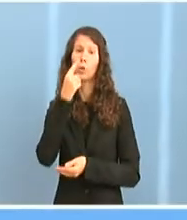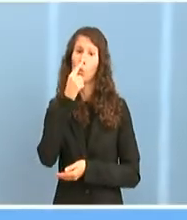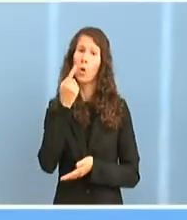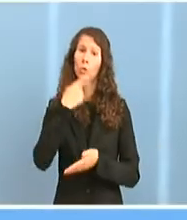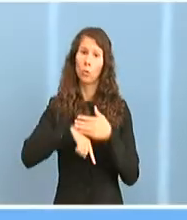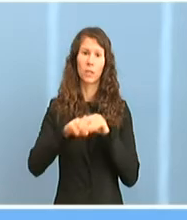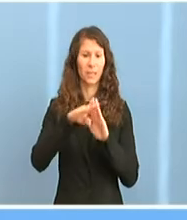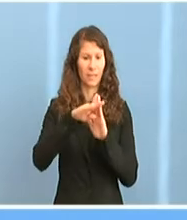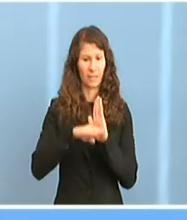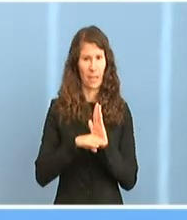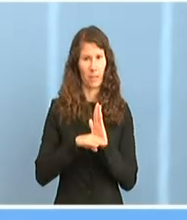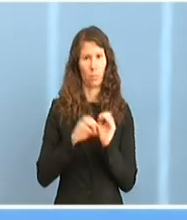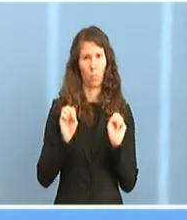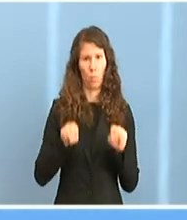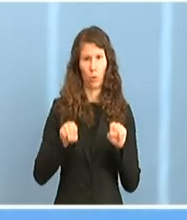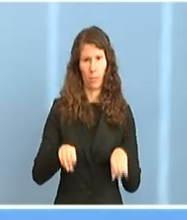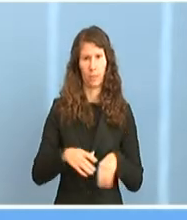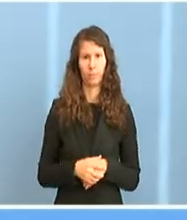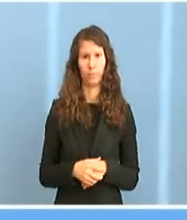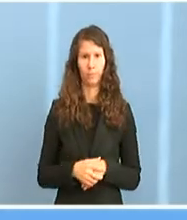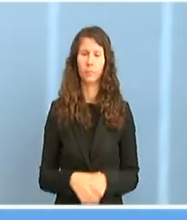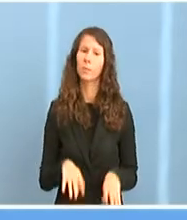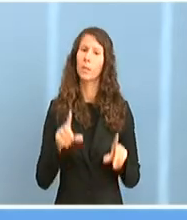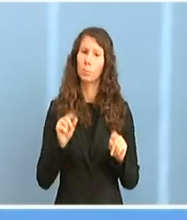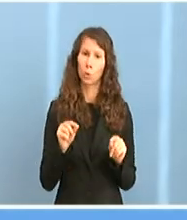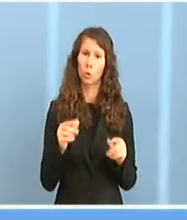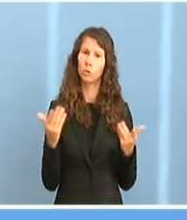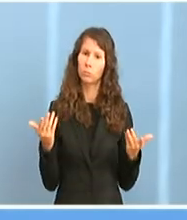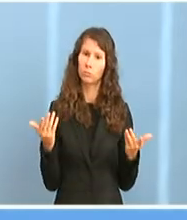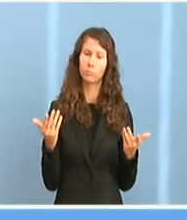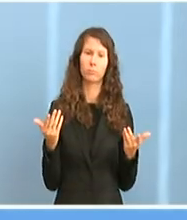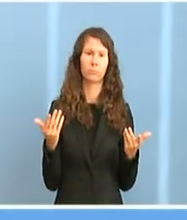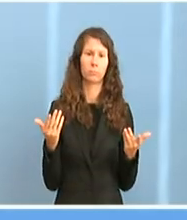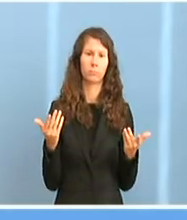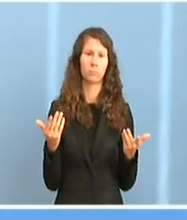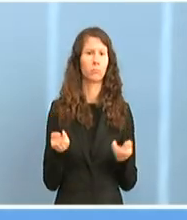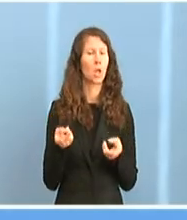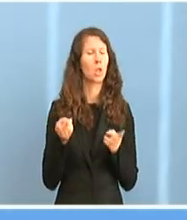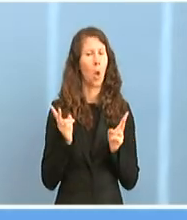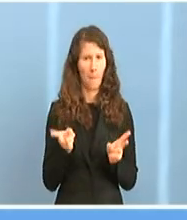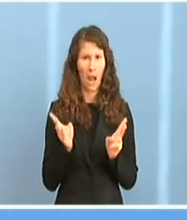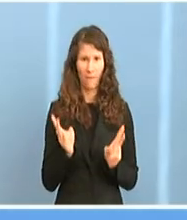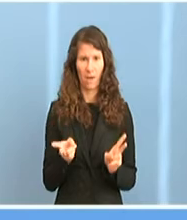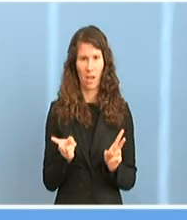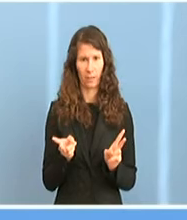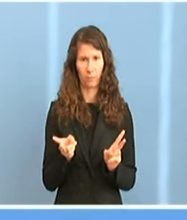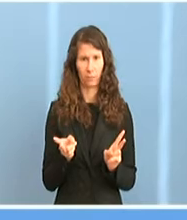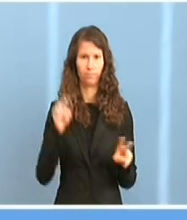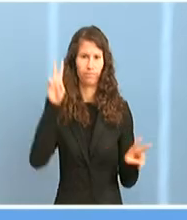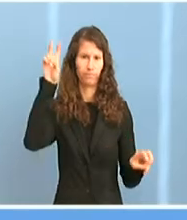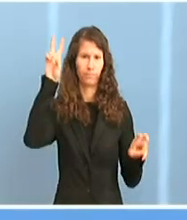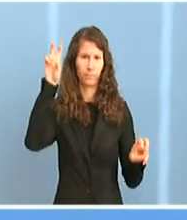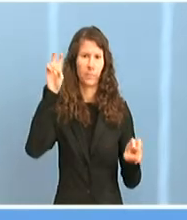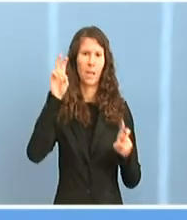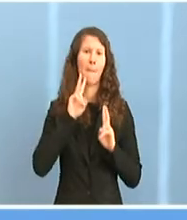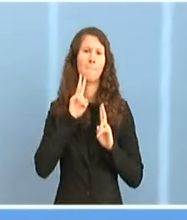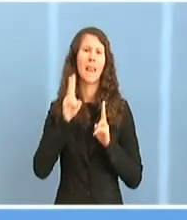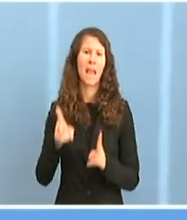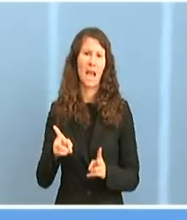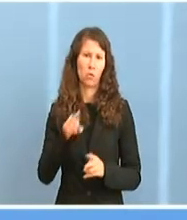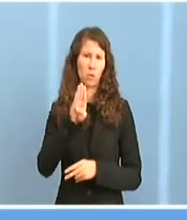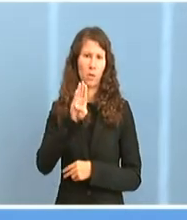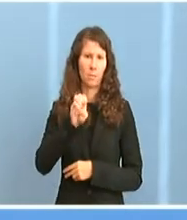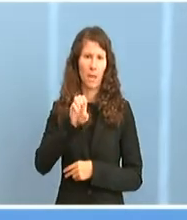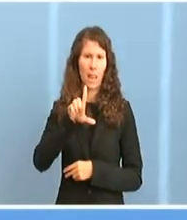ein Gesetz erfolgen. Und das heißt konkret, dass das üblicherweise in Form einer sogenannten Beleihung erfolgt, und zwar